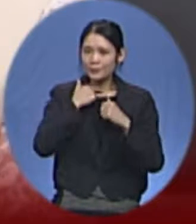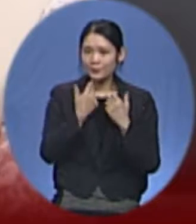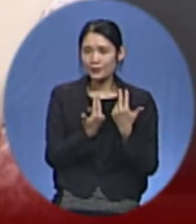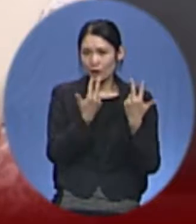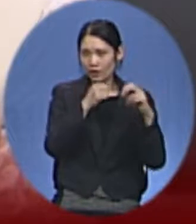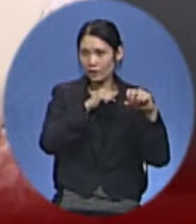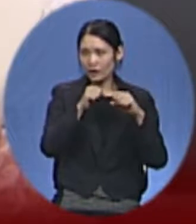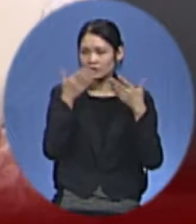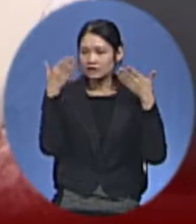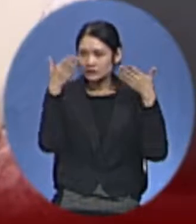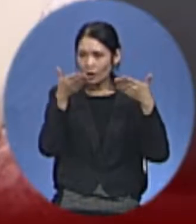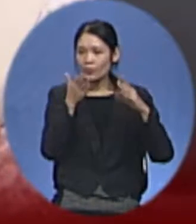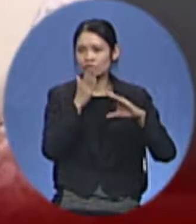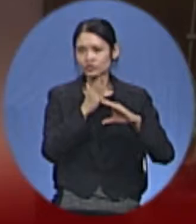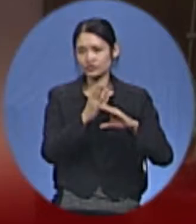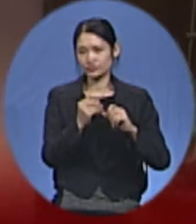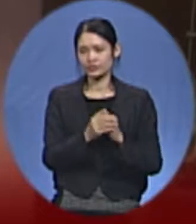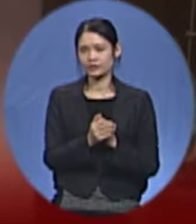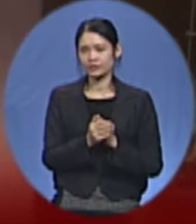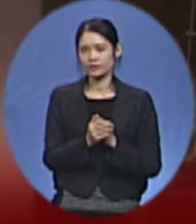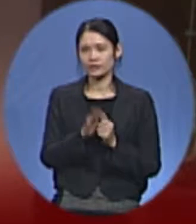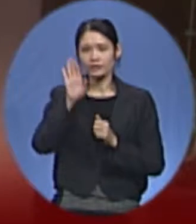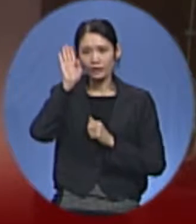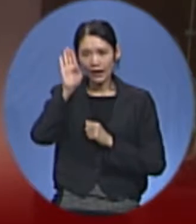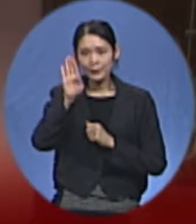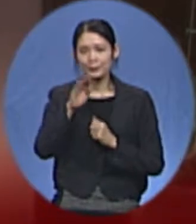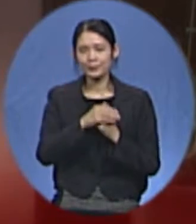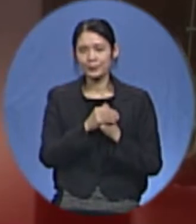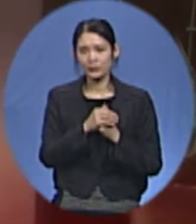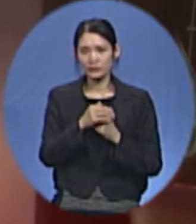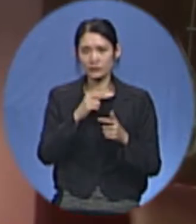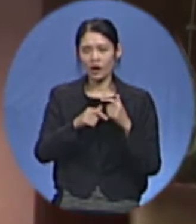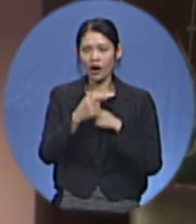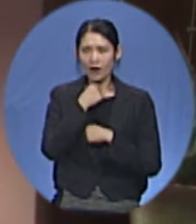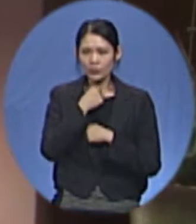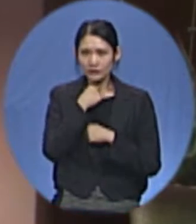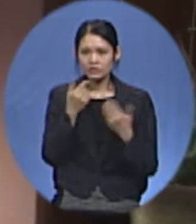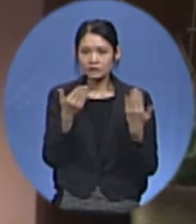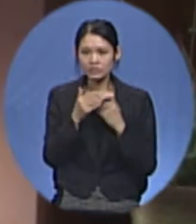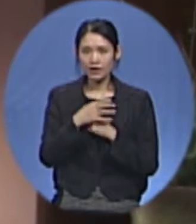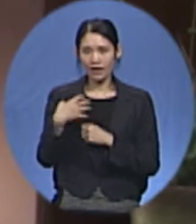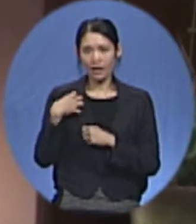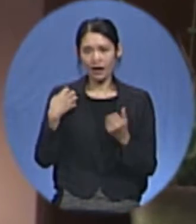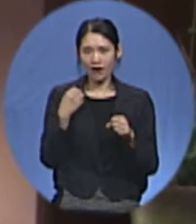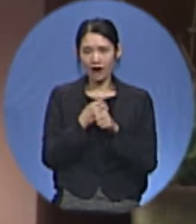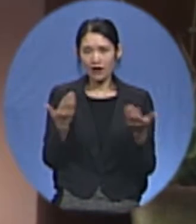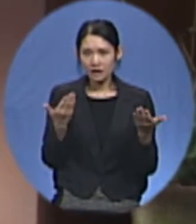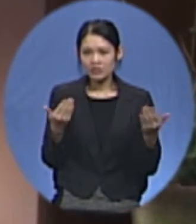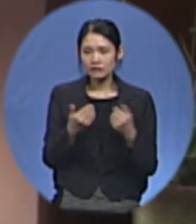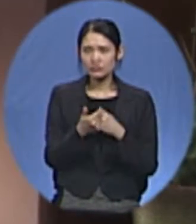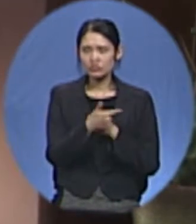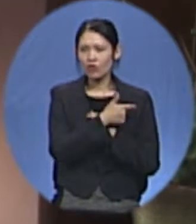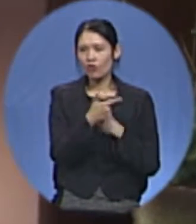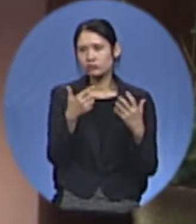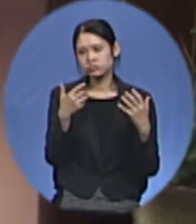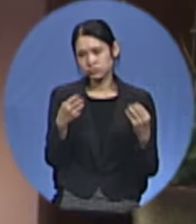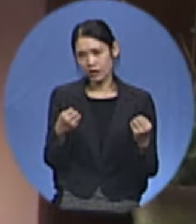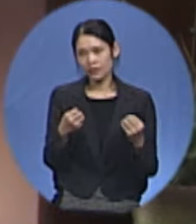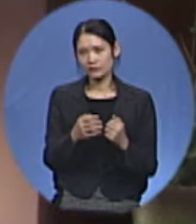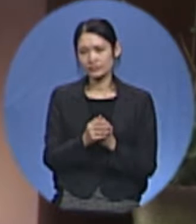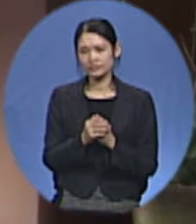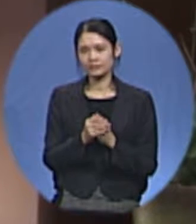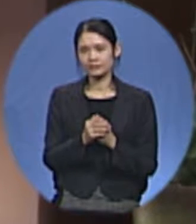봉사활동에 전념해 왔습니다. 앞으로도 하고 싶은 일, 해야 할 일들이 너무나 많습니다.